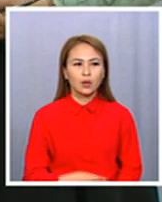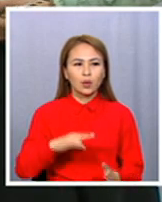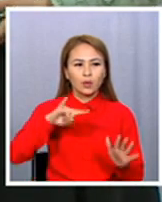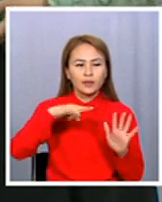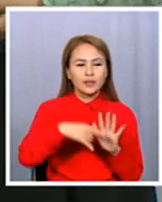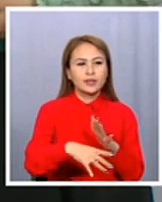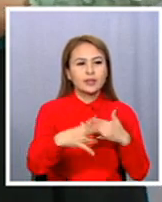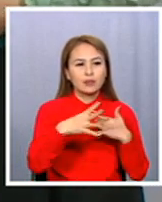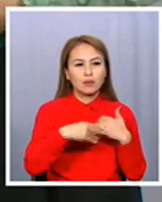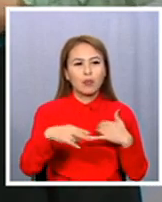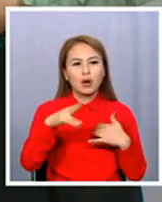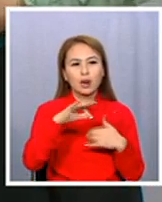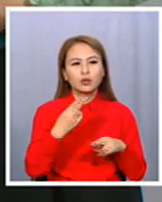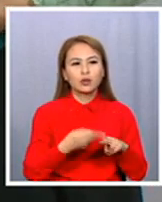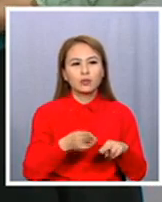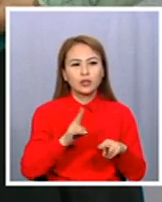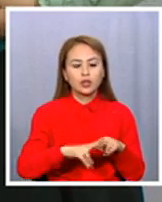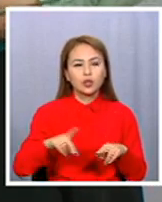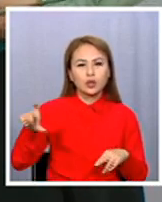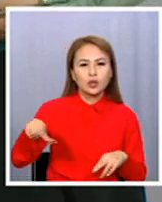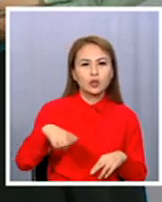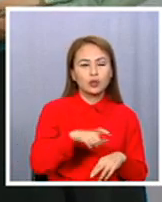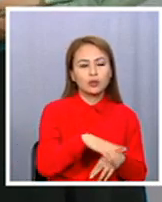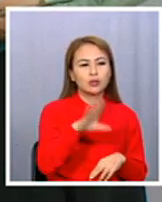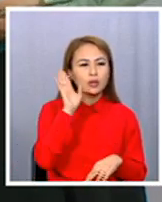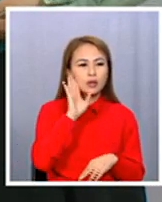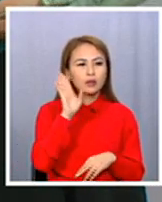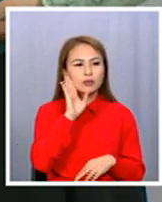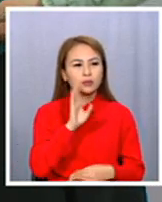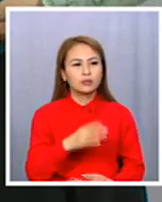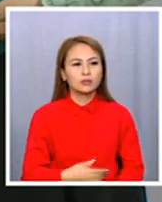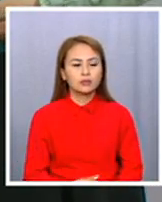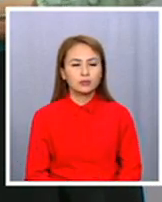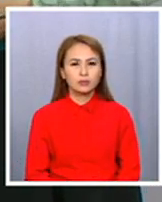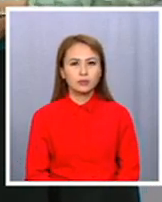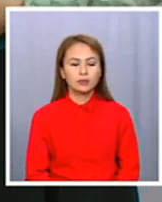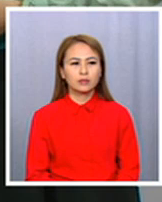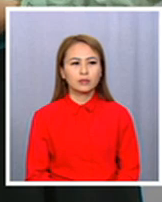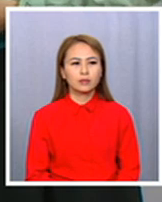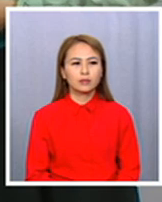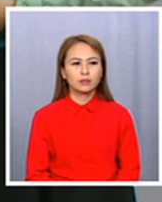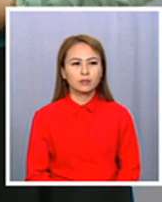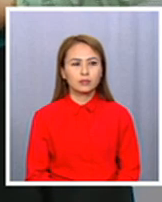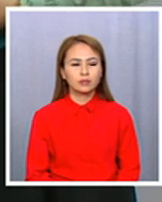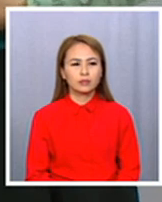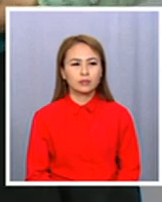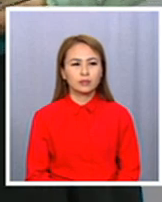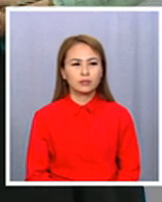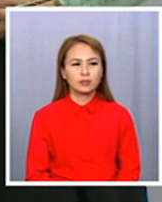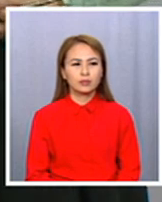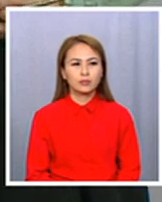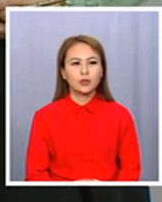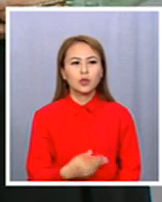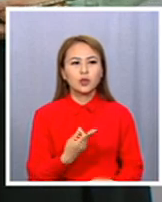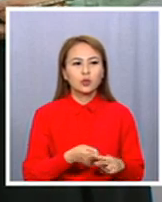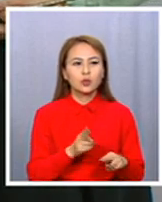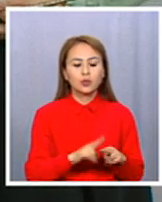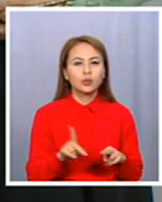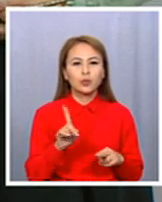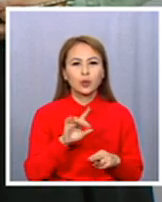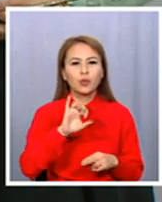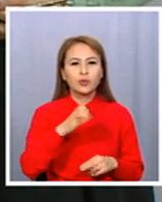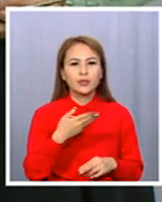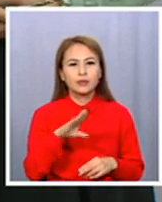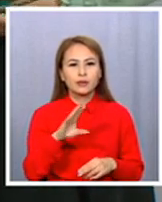углубление в земле, по которому течет река. И последний вопрос. Что такое устье?